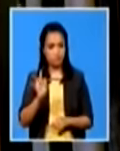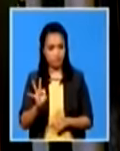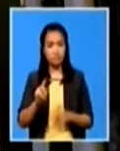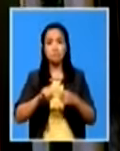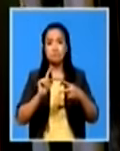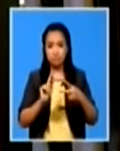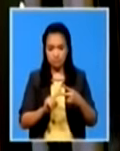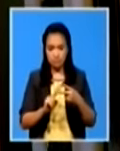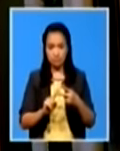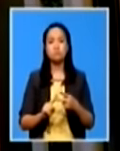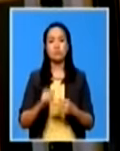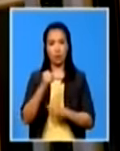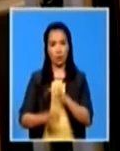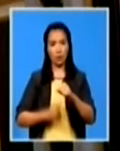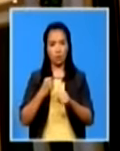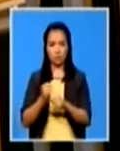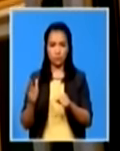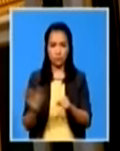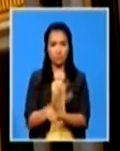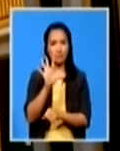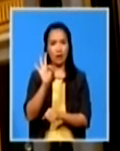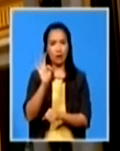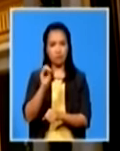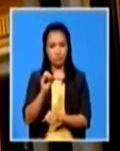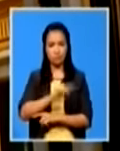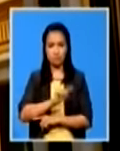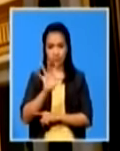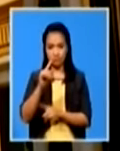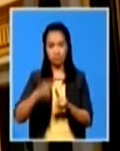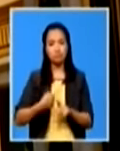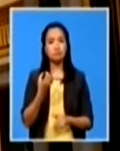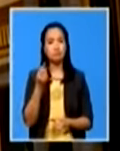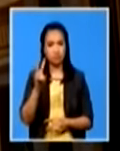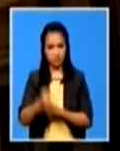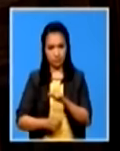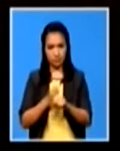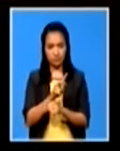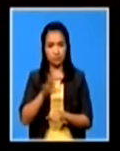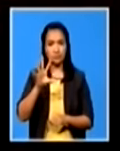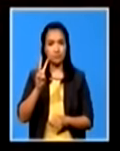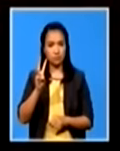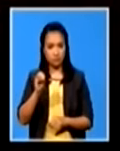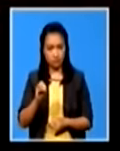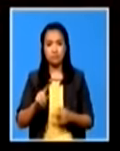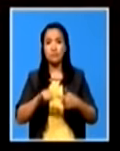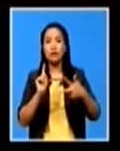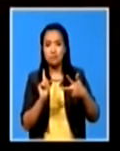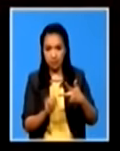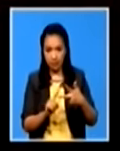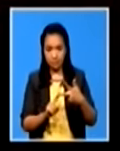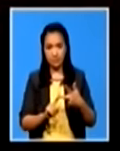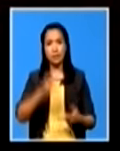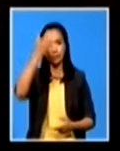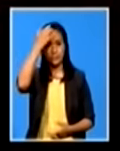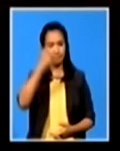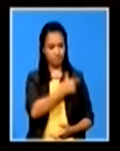2จะทรงเจริญพระชนมพรรษา90พรรษา5ธันวาคม2560 3คือสมเด็จพระนางเจ้าพระบรมราชินีนา